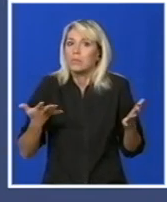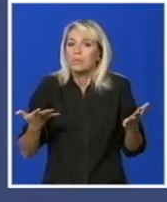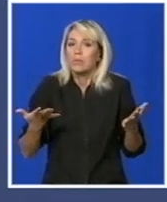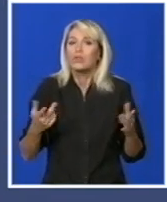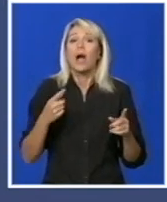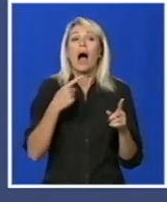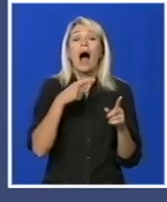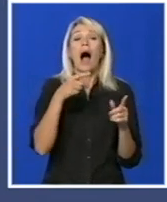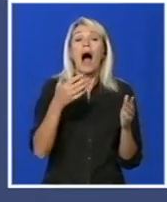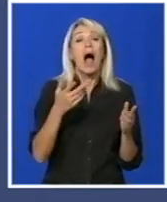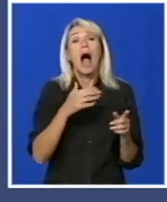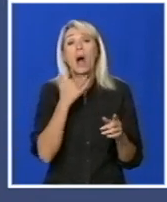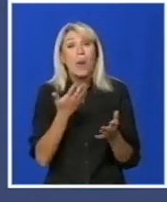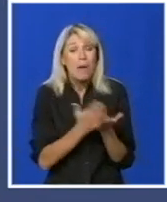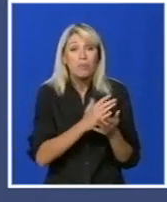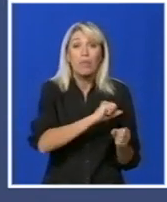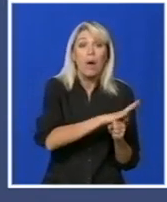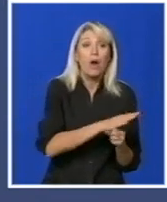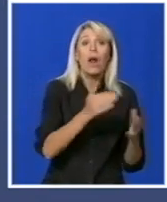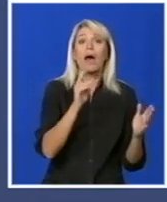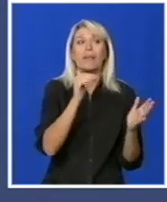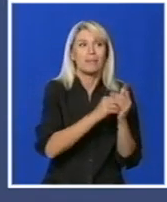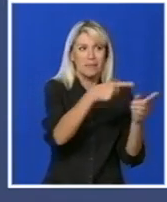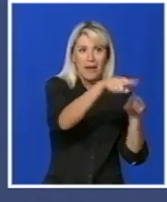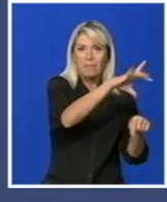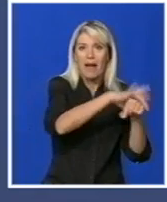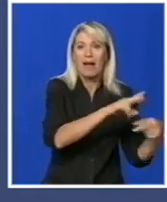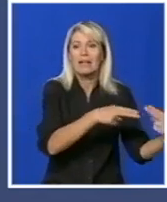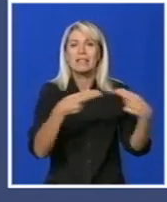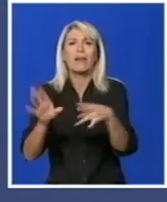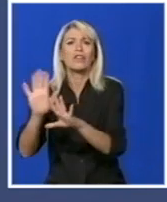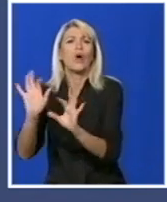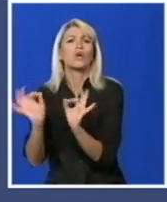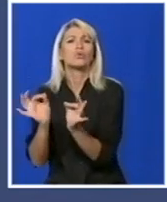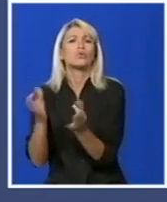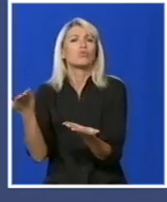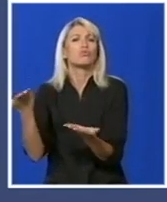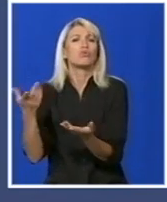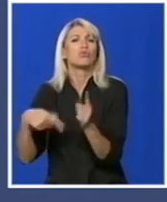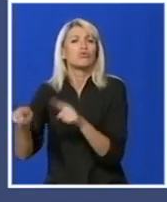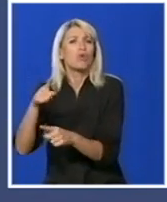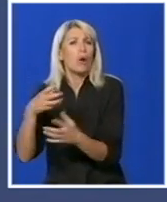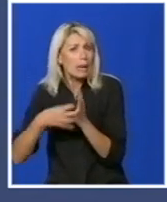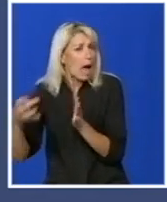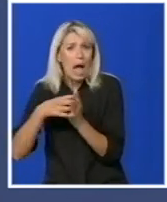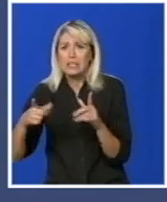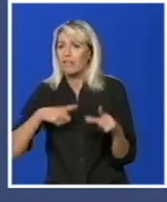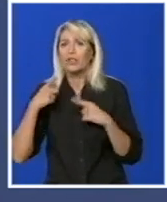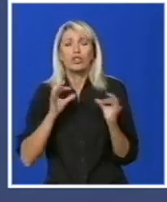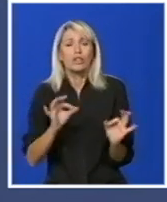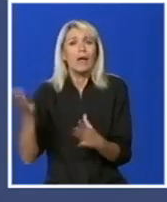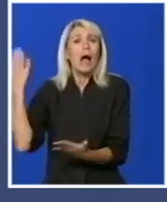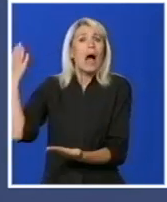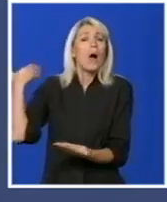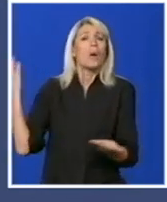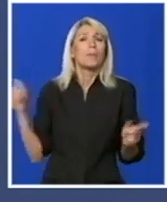non-COVID pacijentima ukoliko ne budemo imali priliv novih COVID pacijenata. Moramo raditi, nastaviti da radimo u običajnom